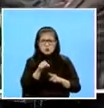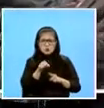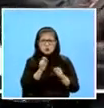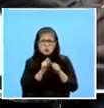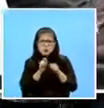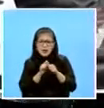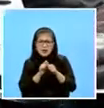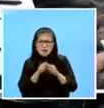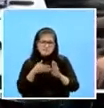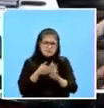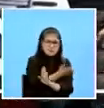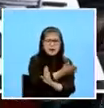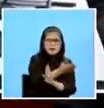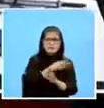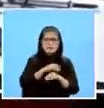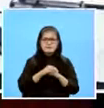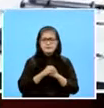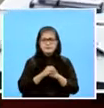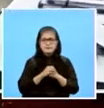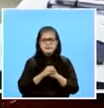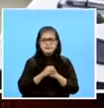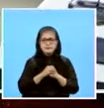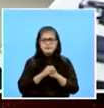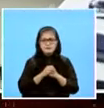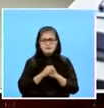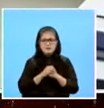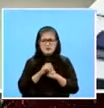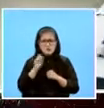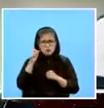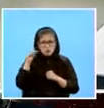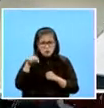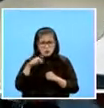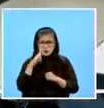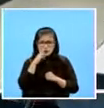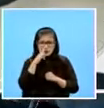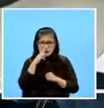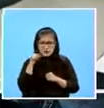RI sendiri baru bisa kita dengarkan pada esok hari, yakni Selasa 27